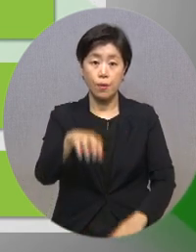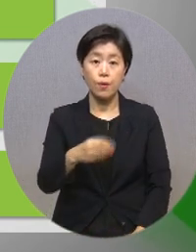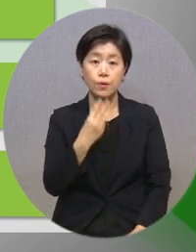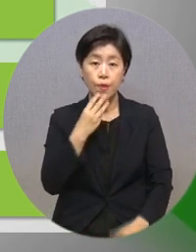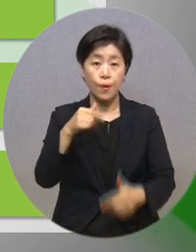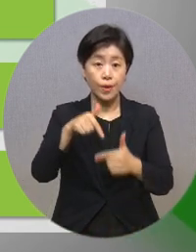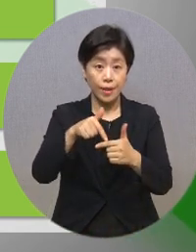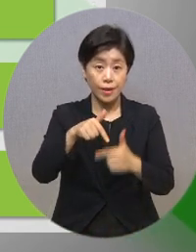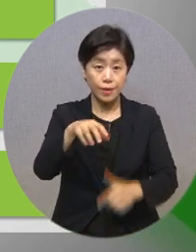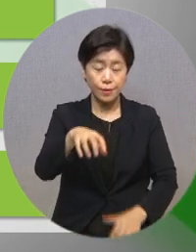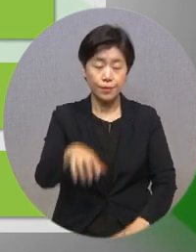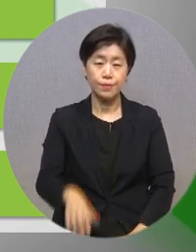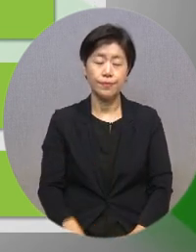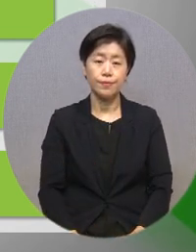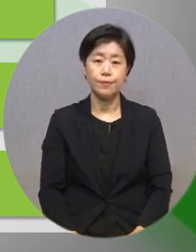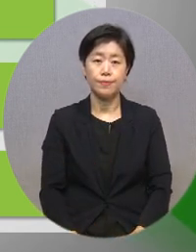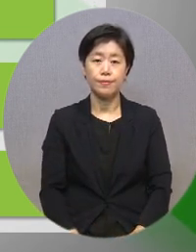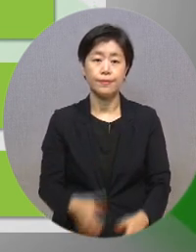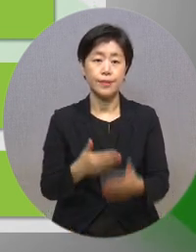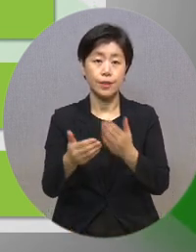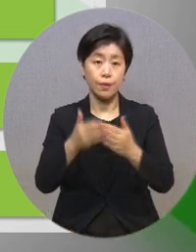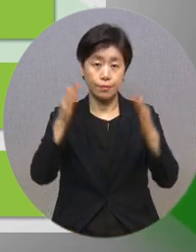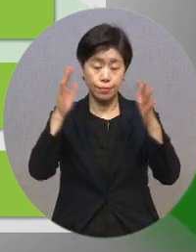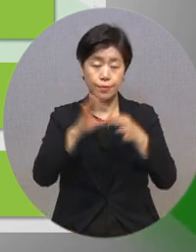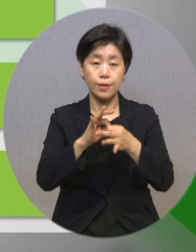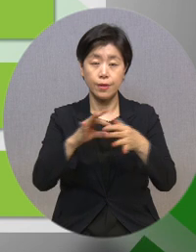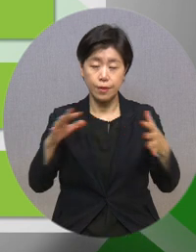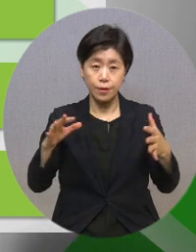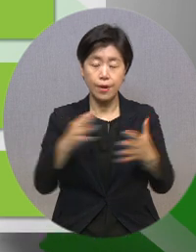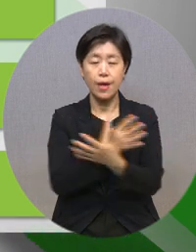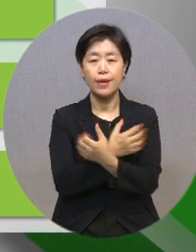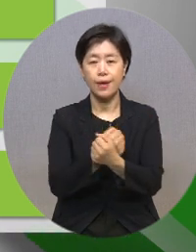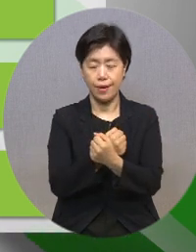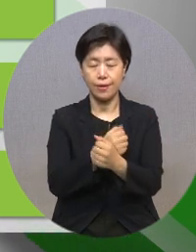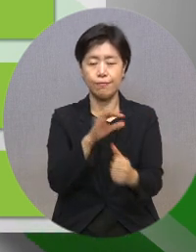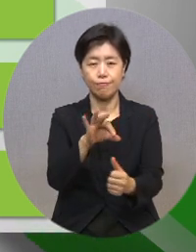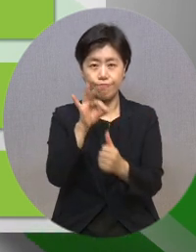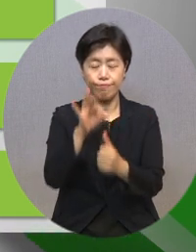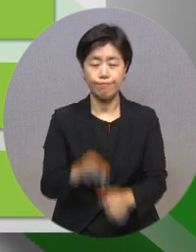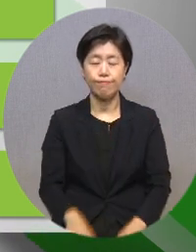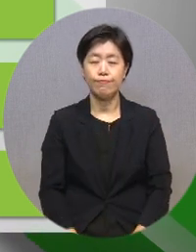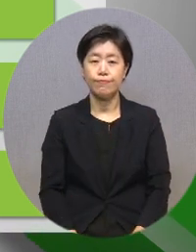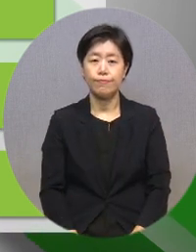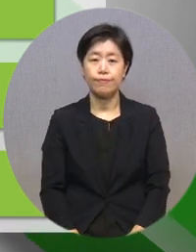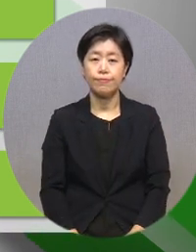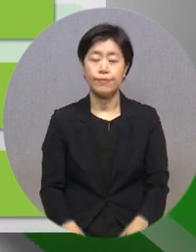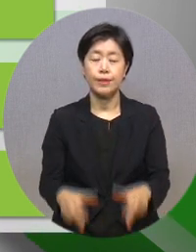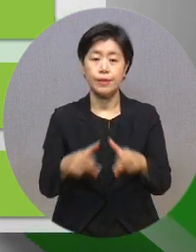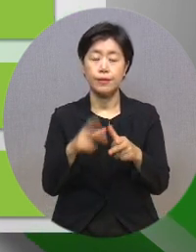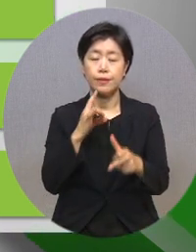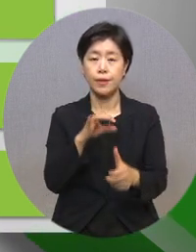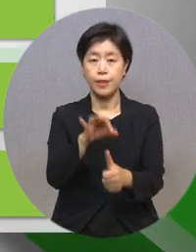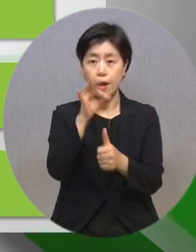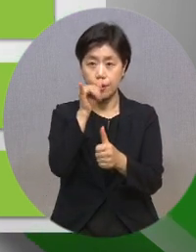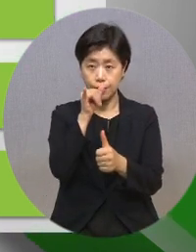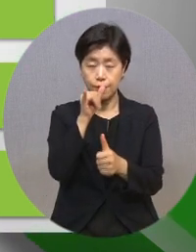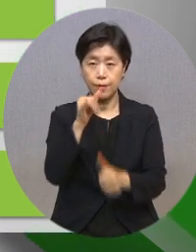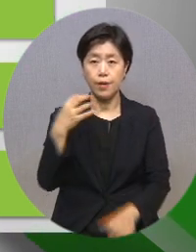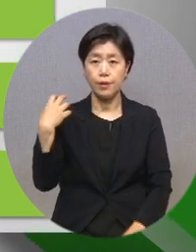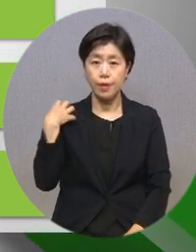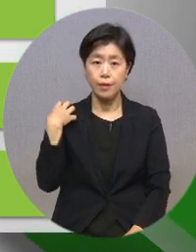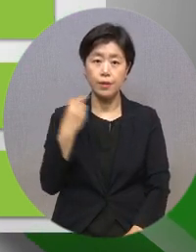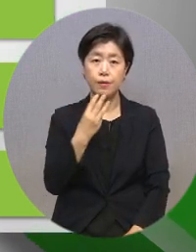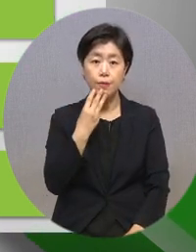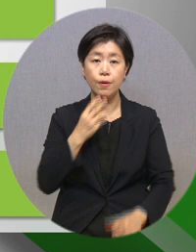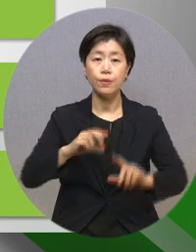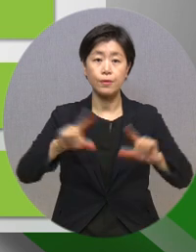서울시 강남구입니다. 경력과 학력은 무관하며 계약직을 모집합니다. 장애인만 채용하며